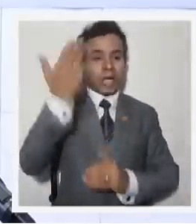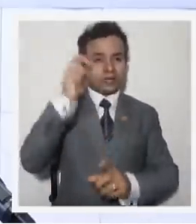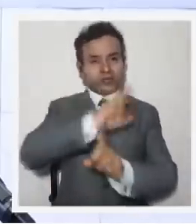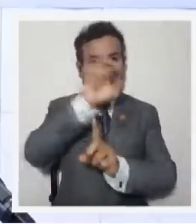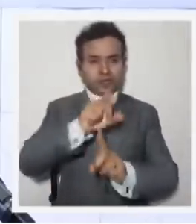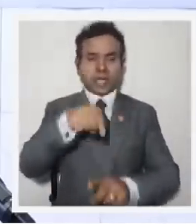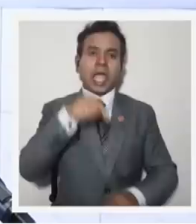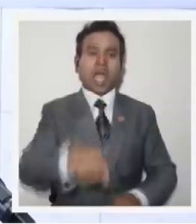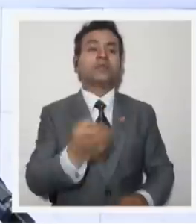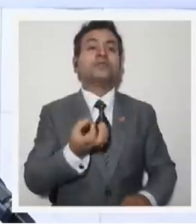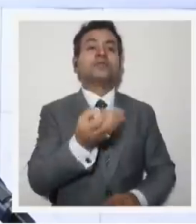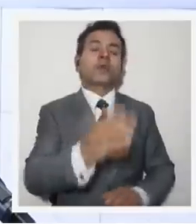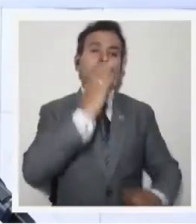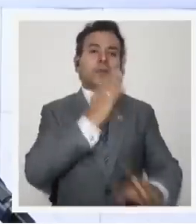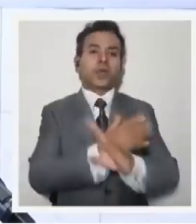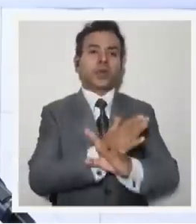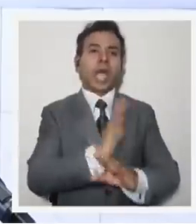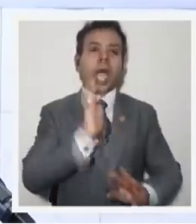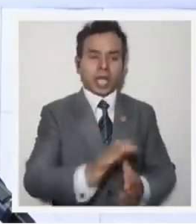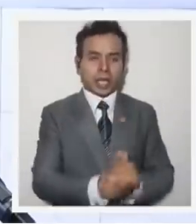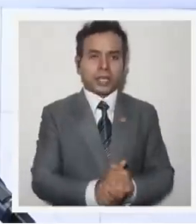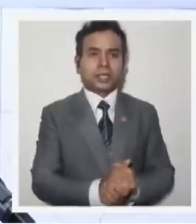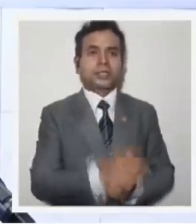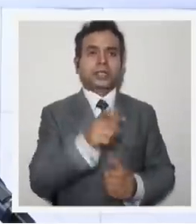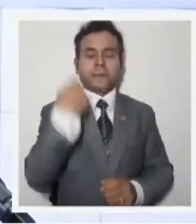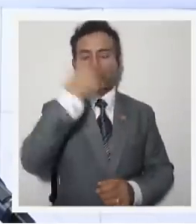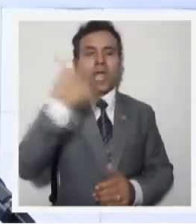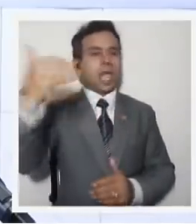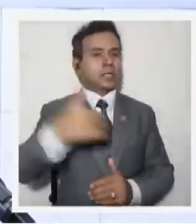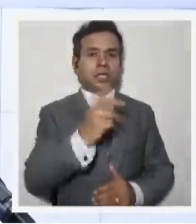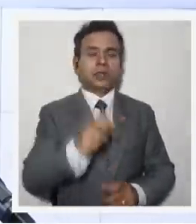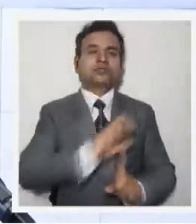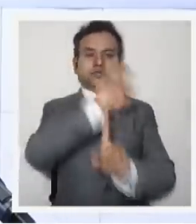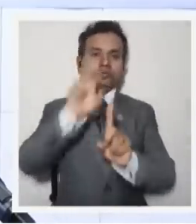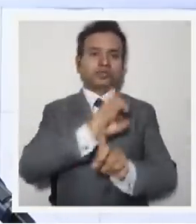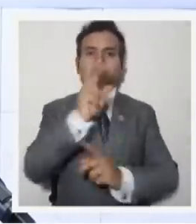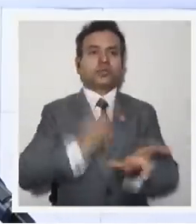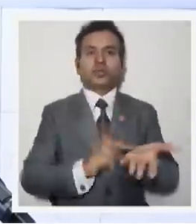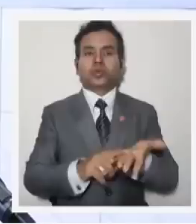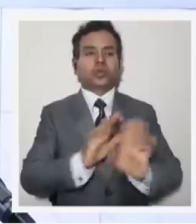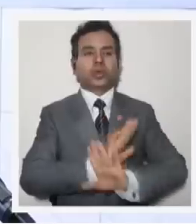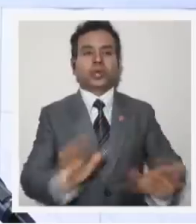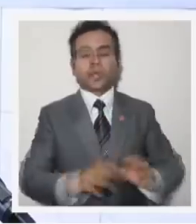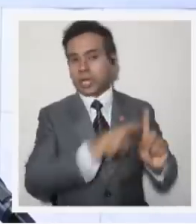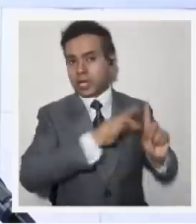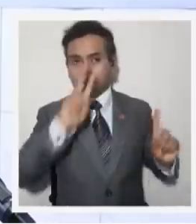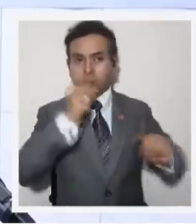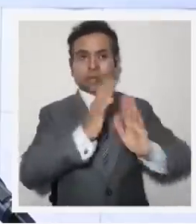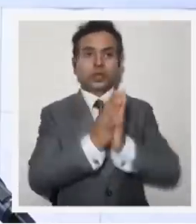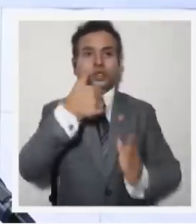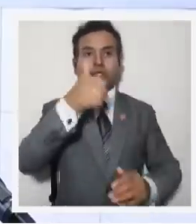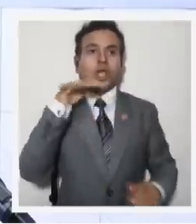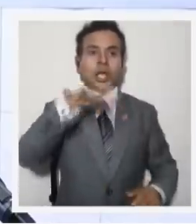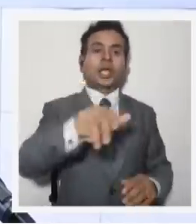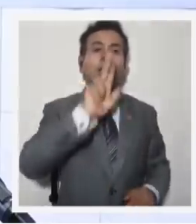রেলওয়ে স্টেশনেও স্ক্রিনিং করা হতো, তবে বর্তমানে রেলওয়ে স্টেশনের স্ক্রিনিং হচ্ছে না বা ওই ধরনের যাত্রী আসছে